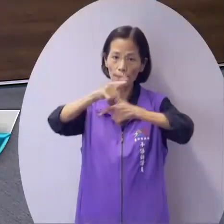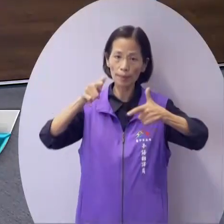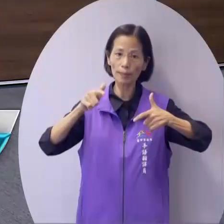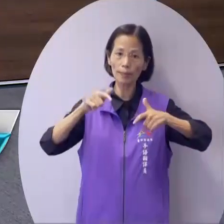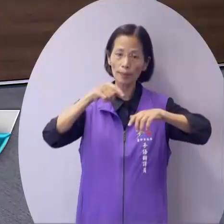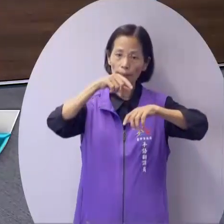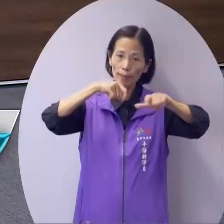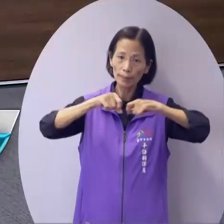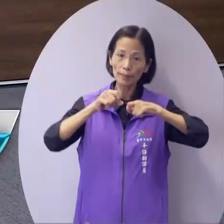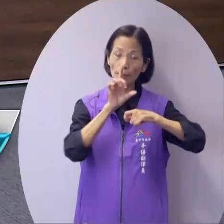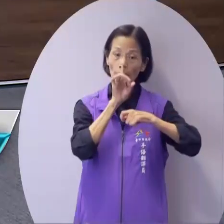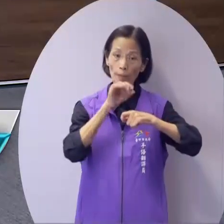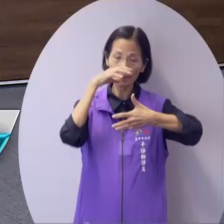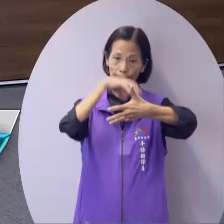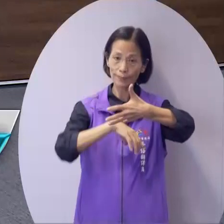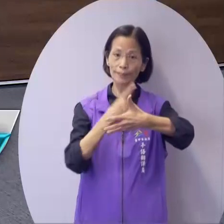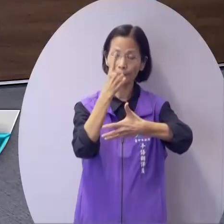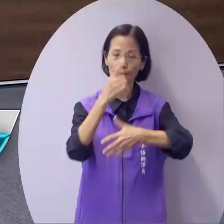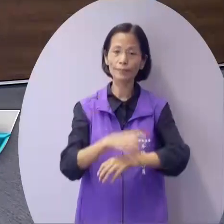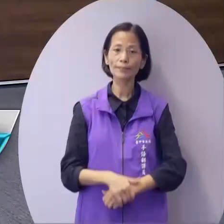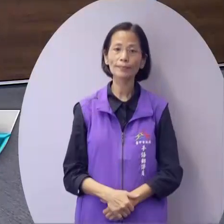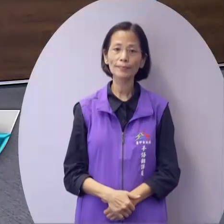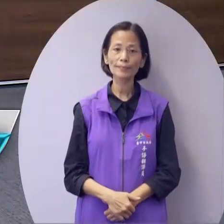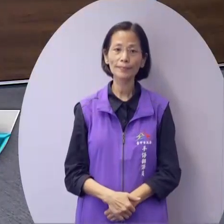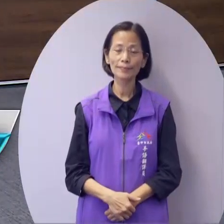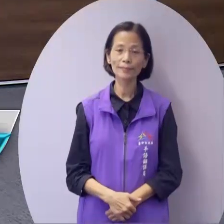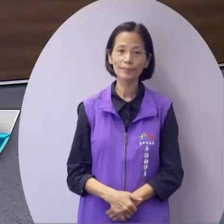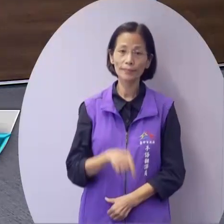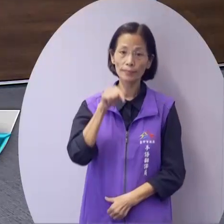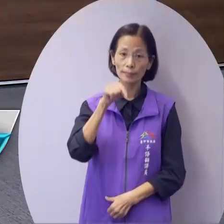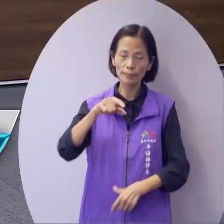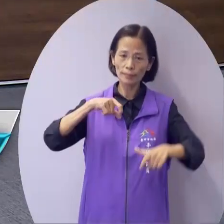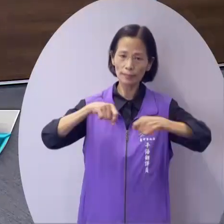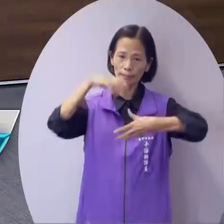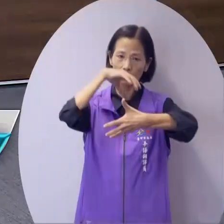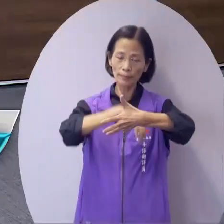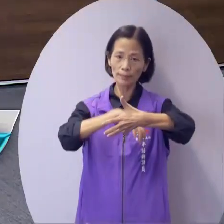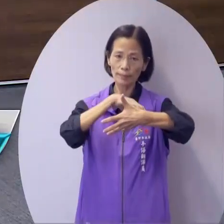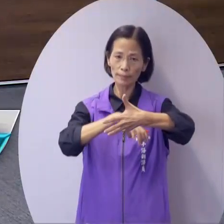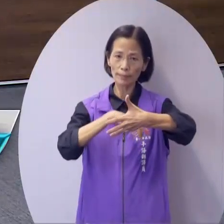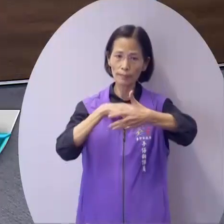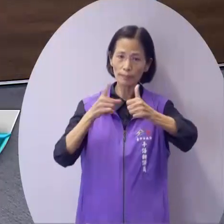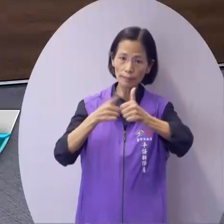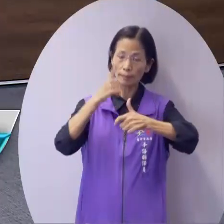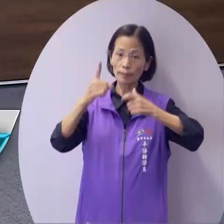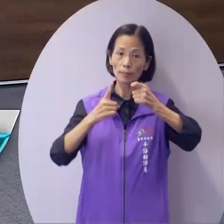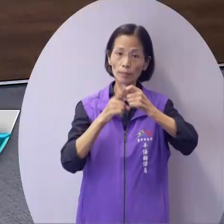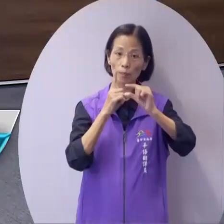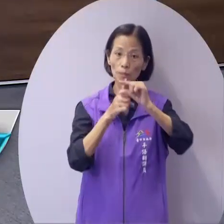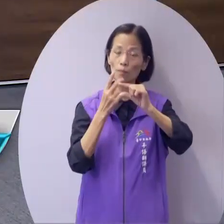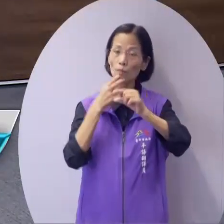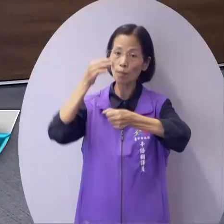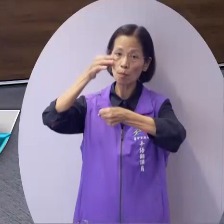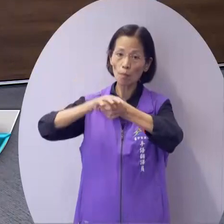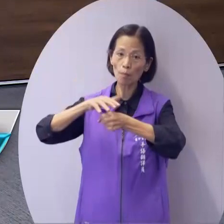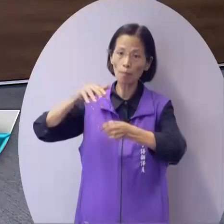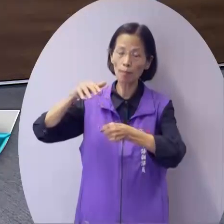计划，那台中是其中的一个，那这是属于这个计划的第一年，那主要中央补助款